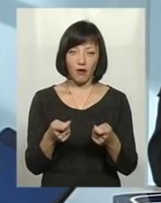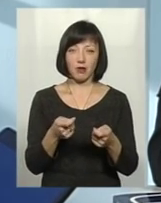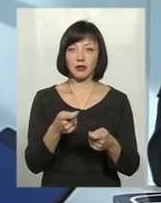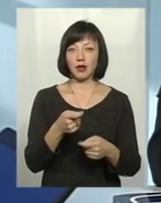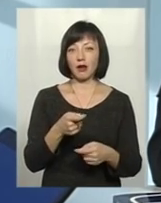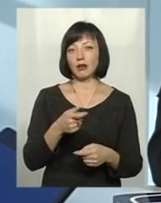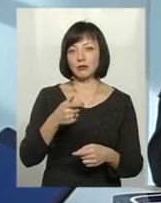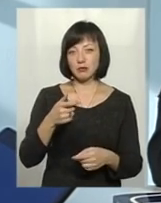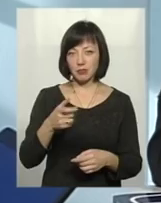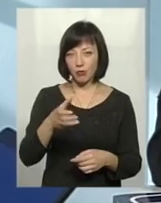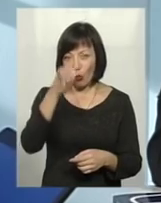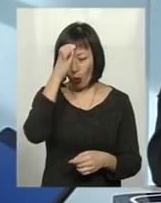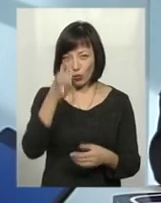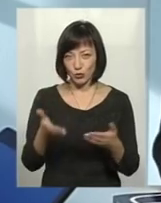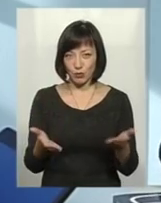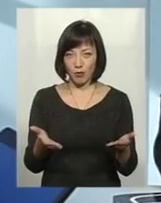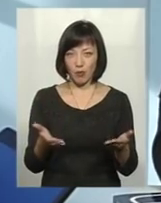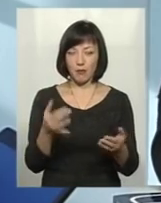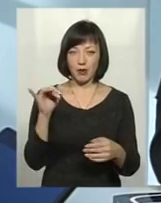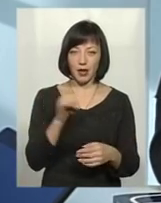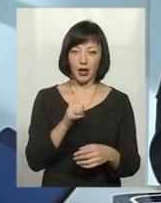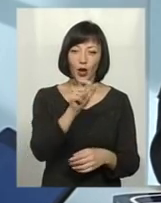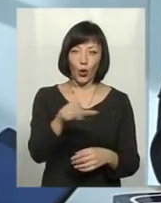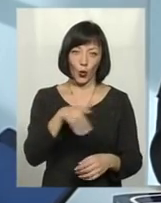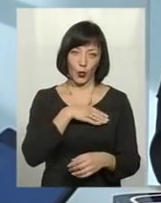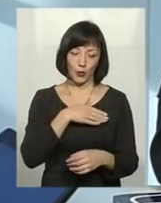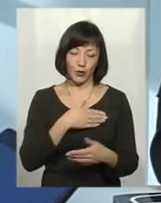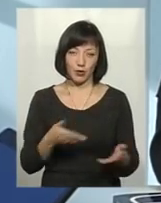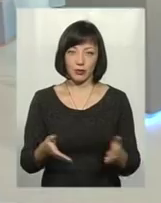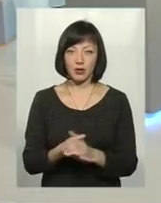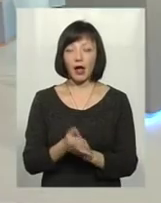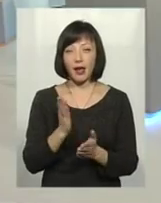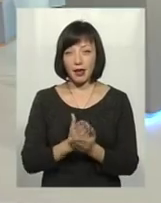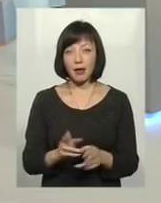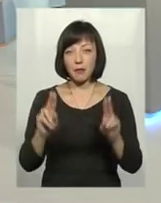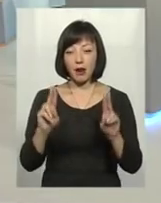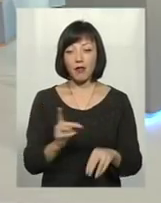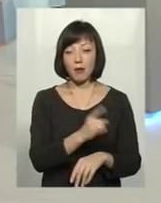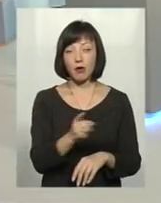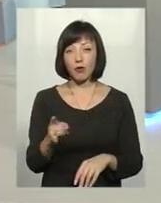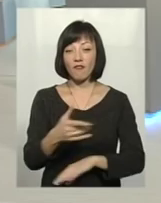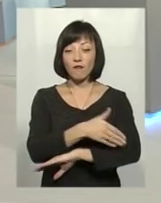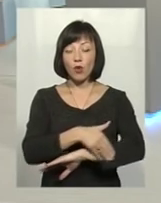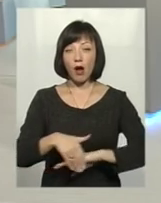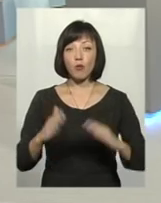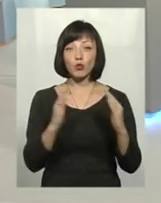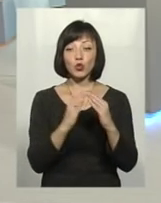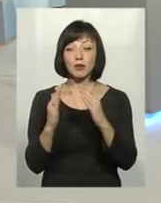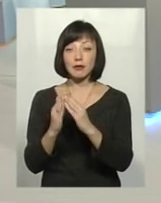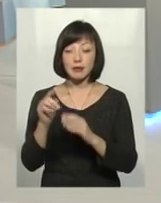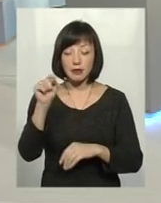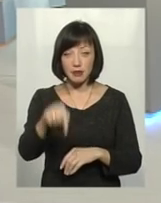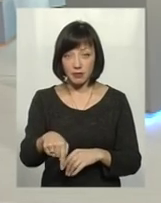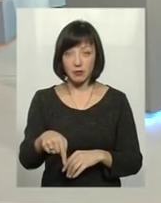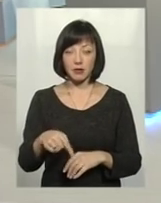і здоровим глуздом, в першу чергу, звичайно. Є якісь правила паркування у дворах житлових будинків, що ті, які